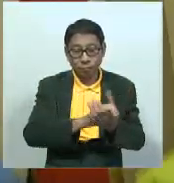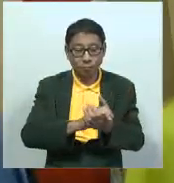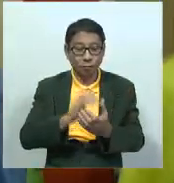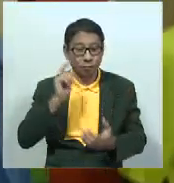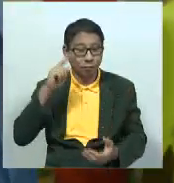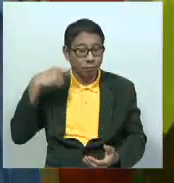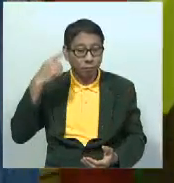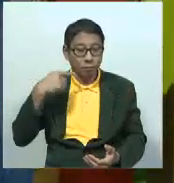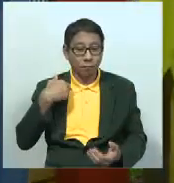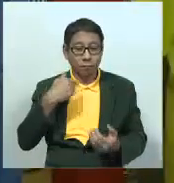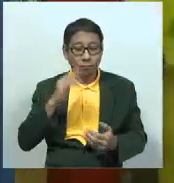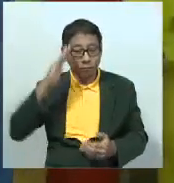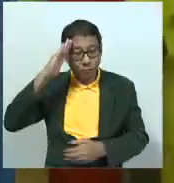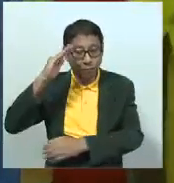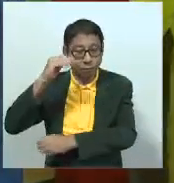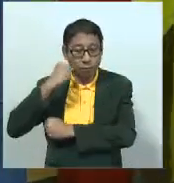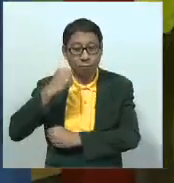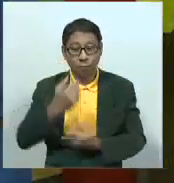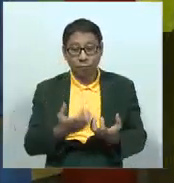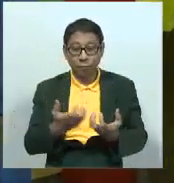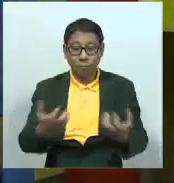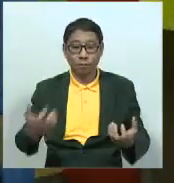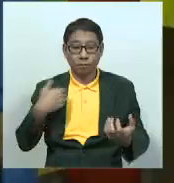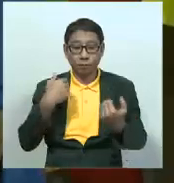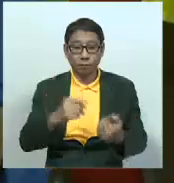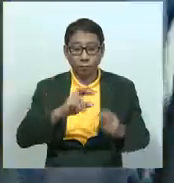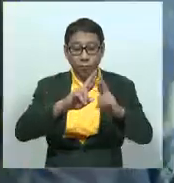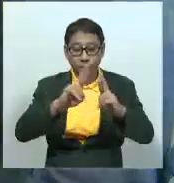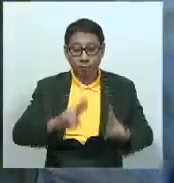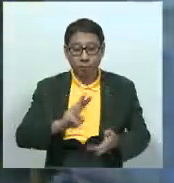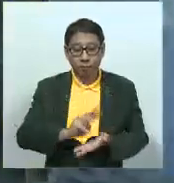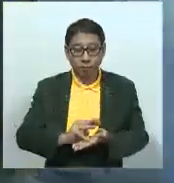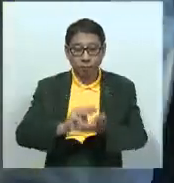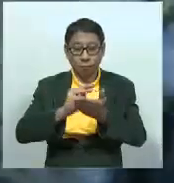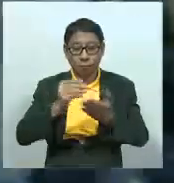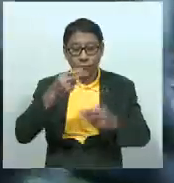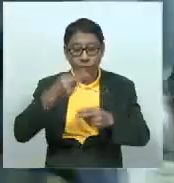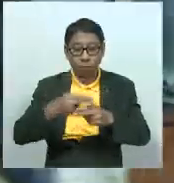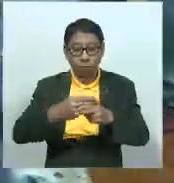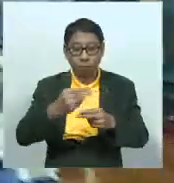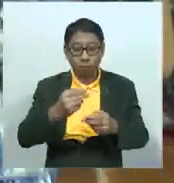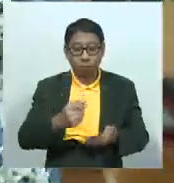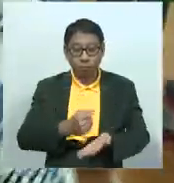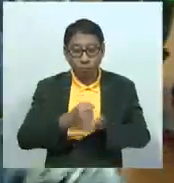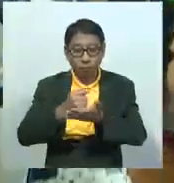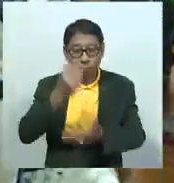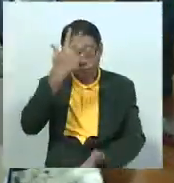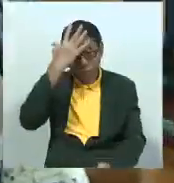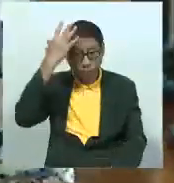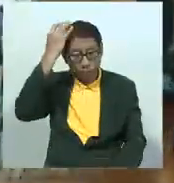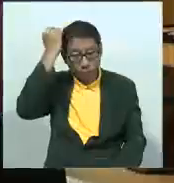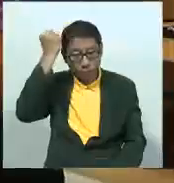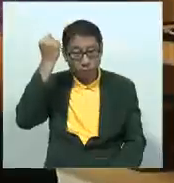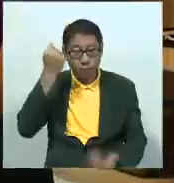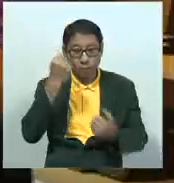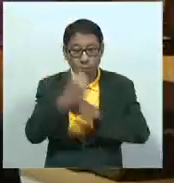แม่บ้านเหล่าทัพรวมทั้งสินค้าที่ระลึกและผลิตภัณฑ์จากร้านค้ามูลนิธิภายใต้ชื่อพึ่งพาโดยปีนี้พ